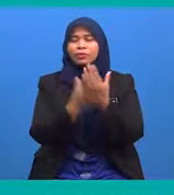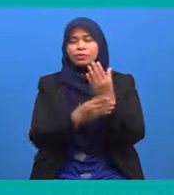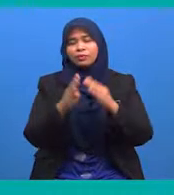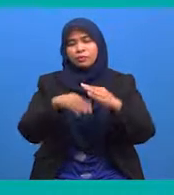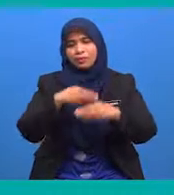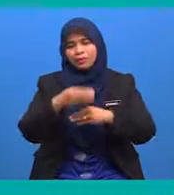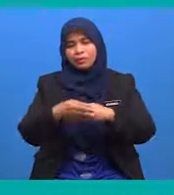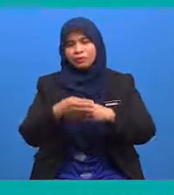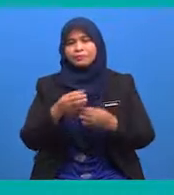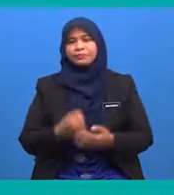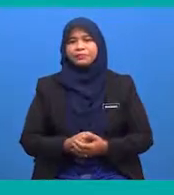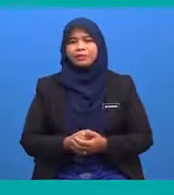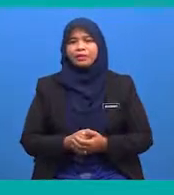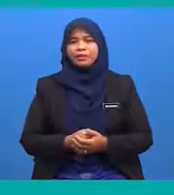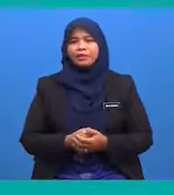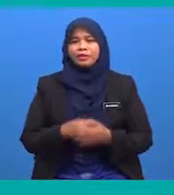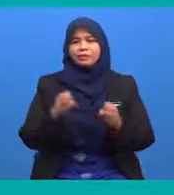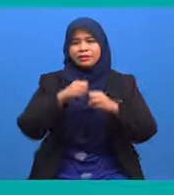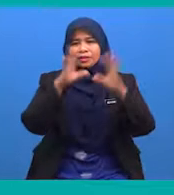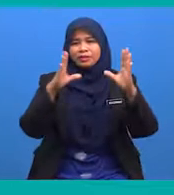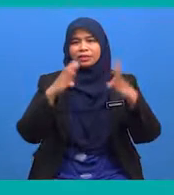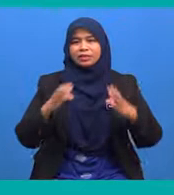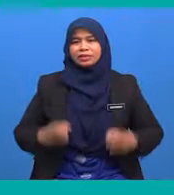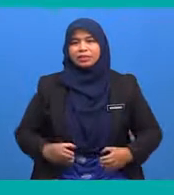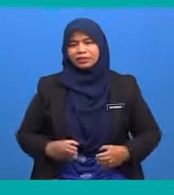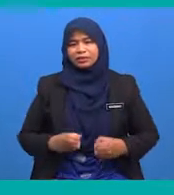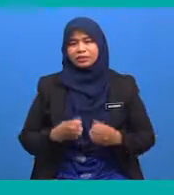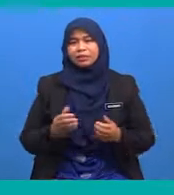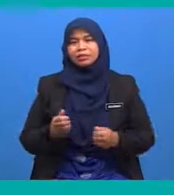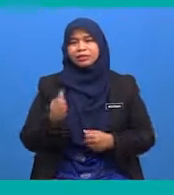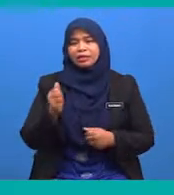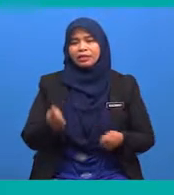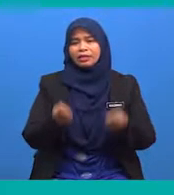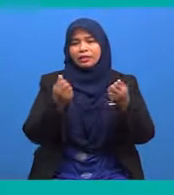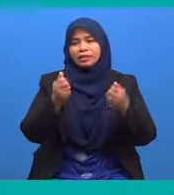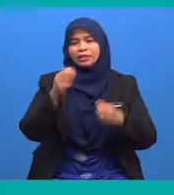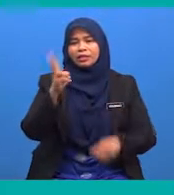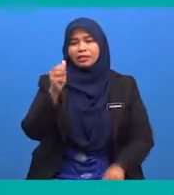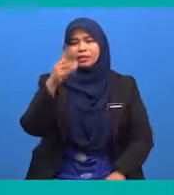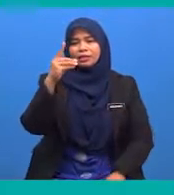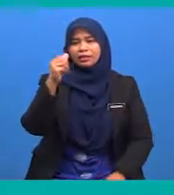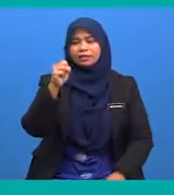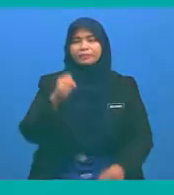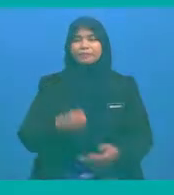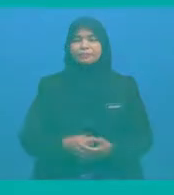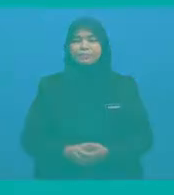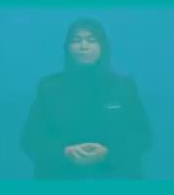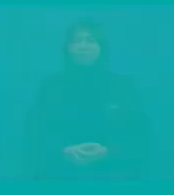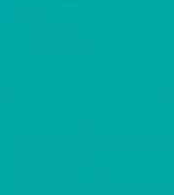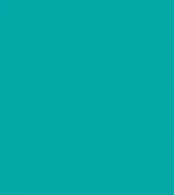melaksanakan anggota berwuduk dalam keadaan anggota wuduk berbalut.